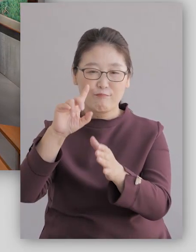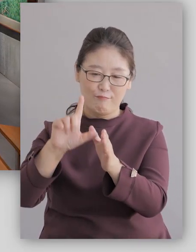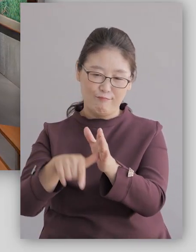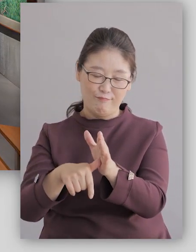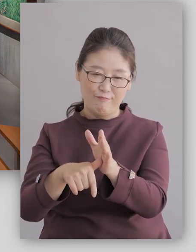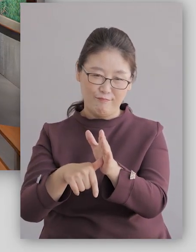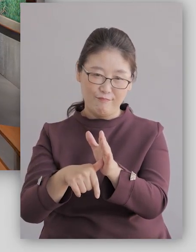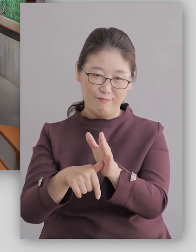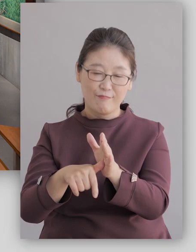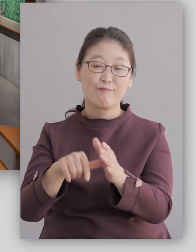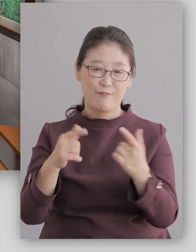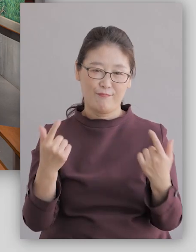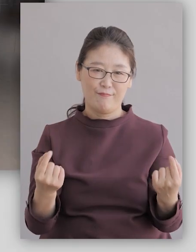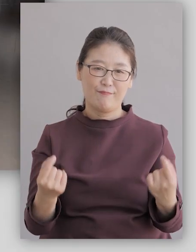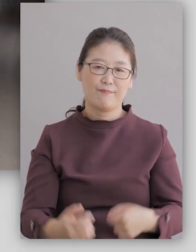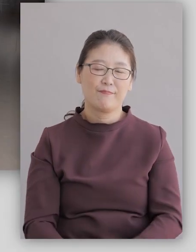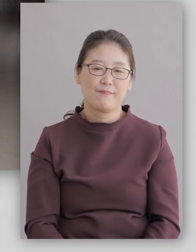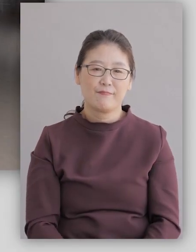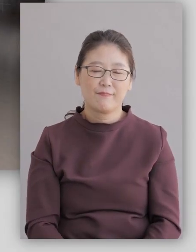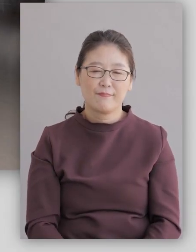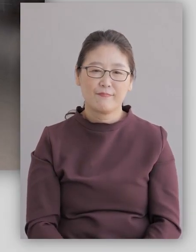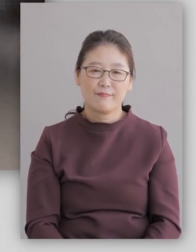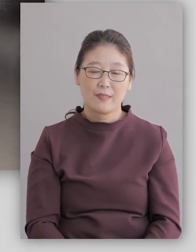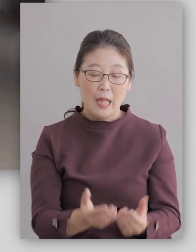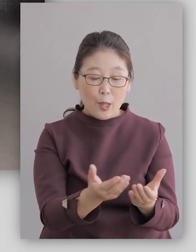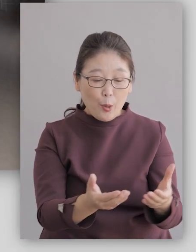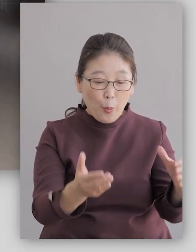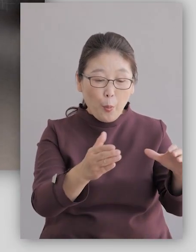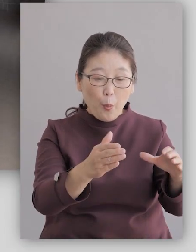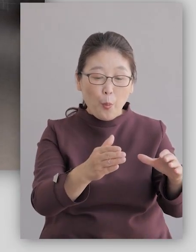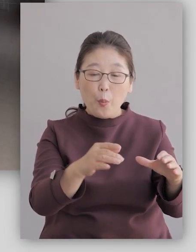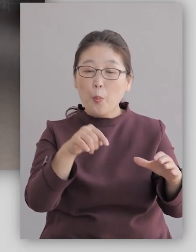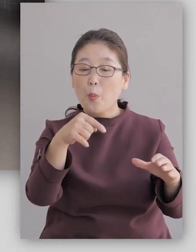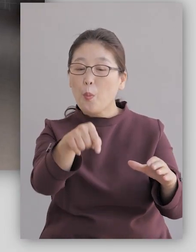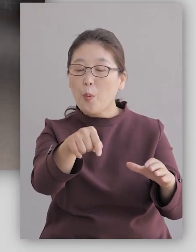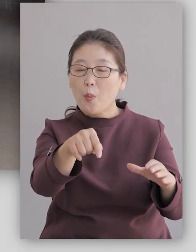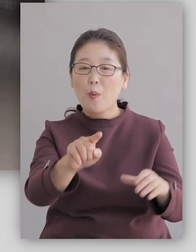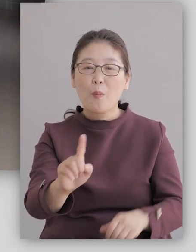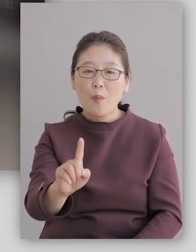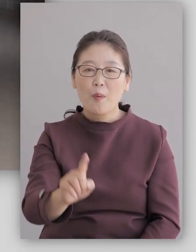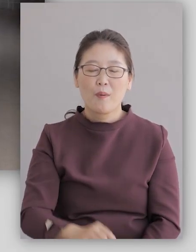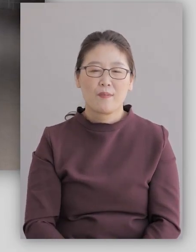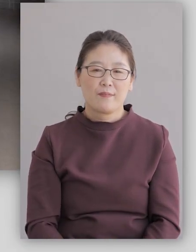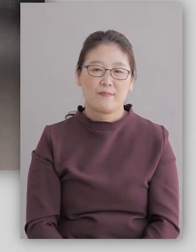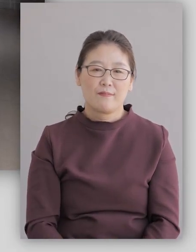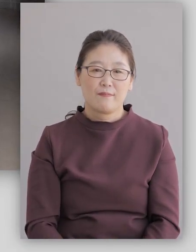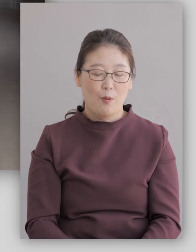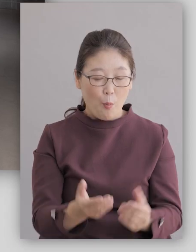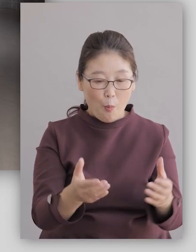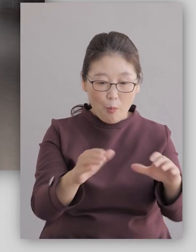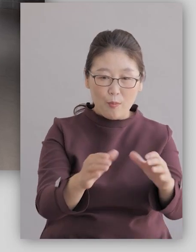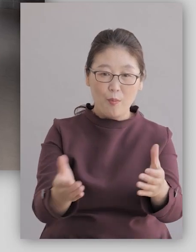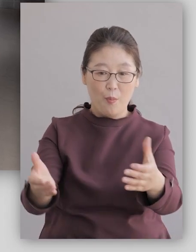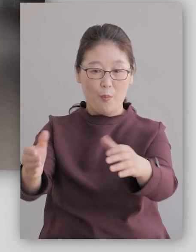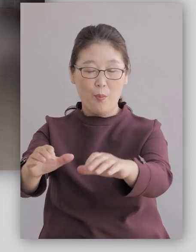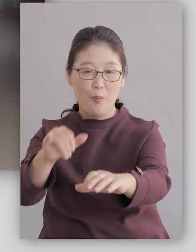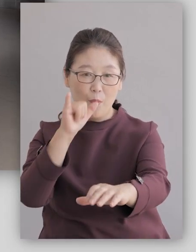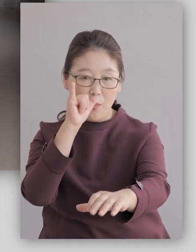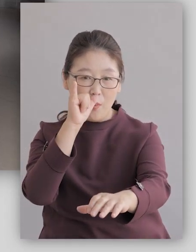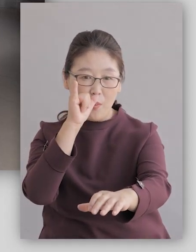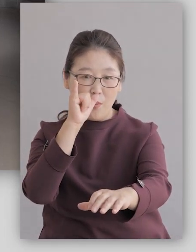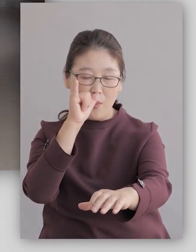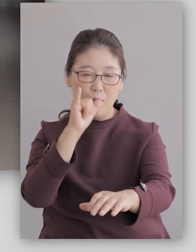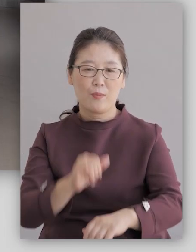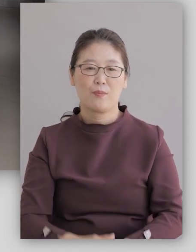코너를 만들게 됐습니다. 이 도자기 옆을 지나가다 보면 옹기를 발견하실 수